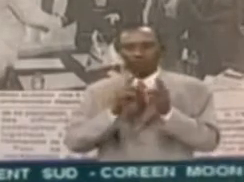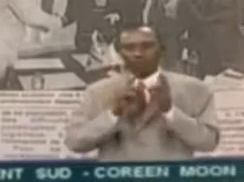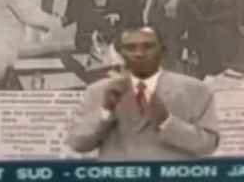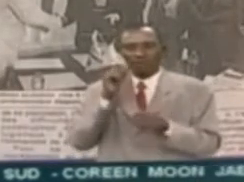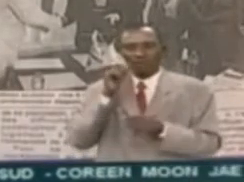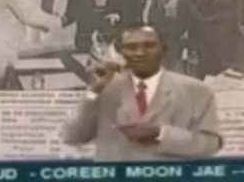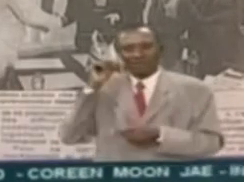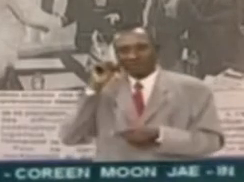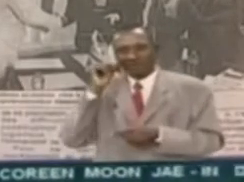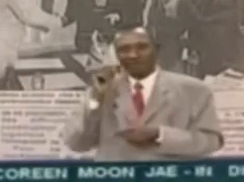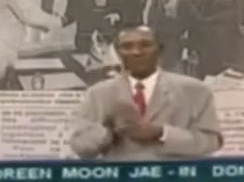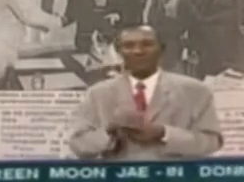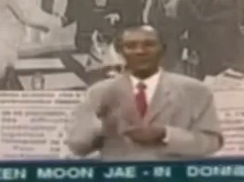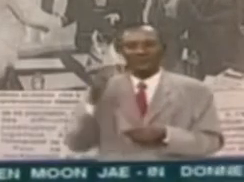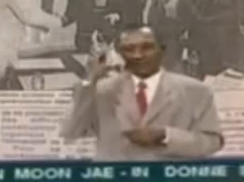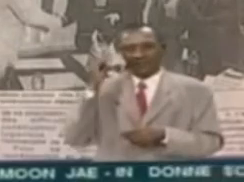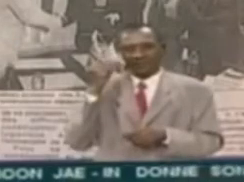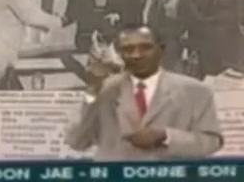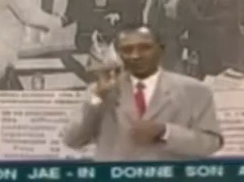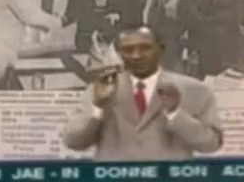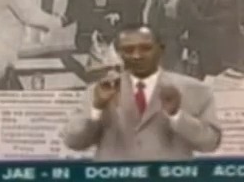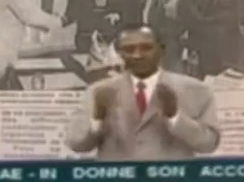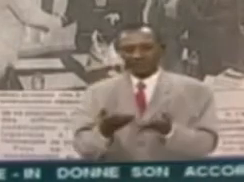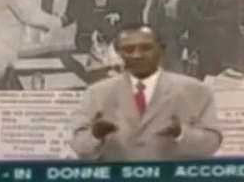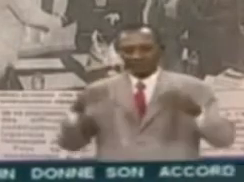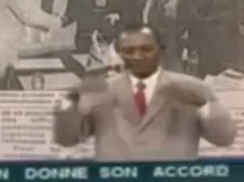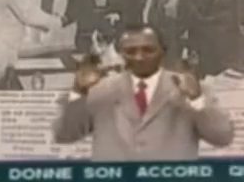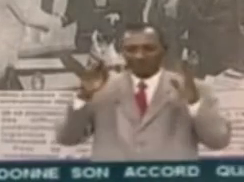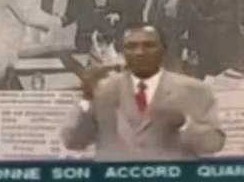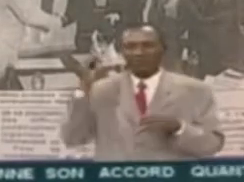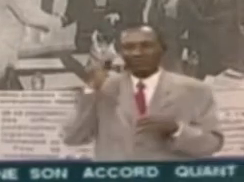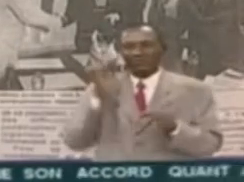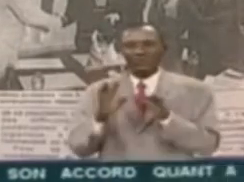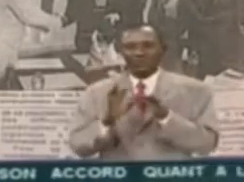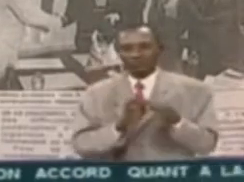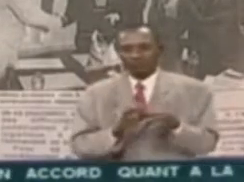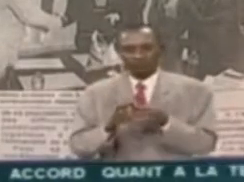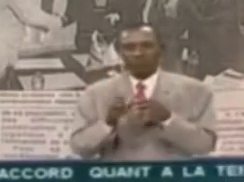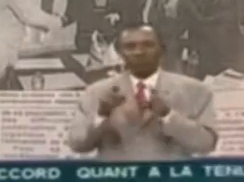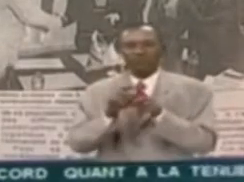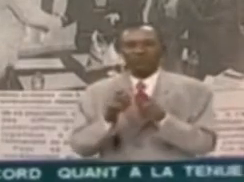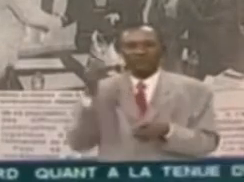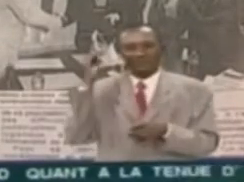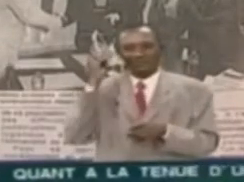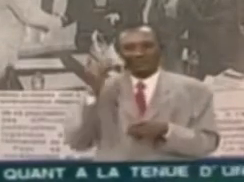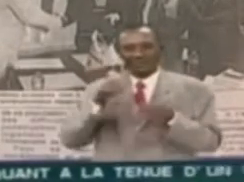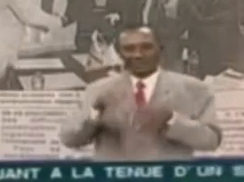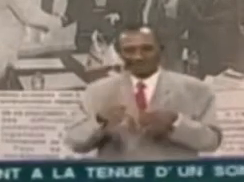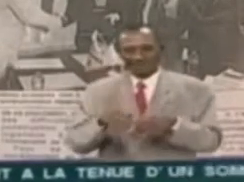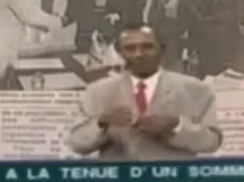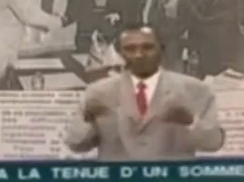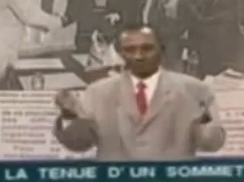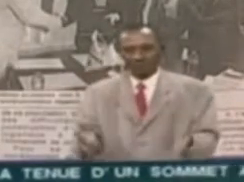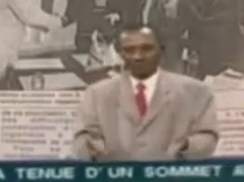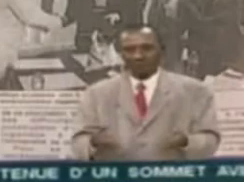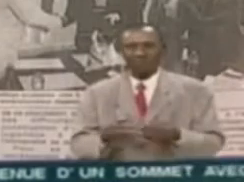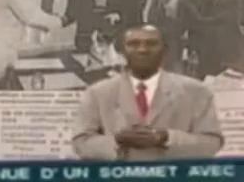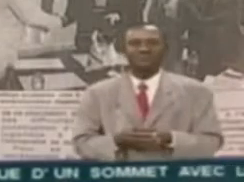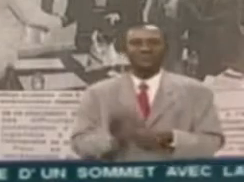en présence des ministres et des PSP de la coopération au développement et celui de l'agriculture, signale le journal. Le ministre des